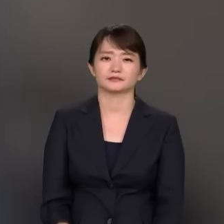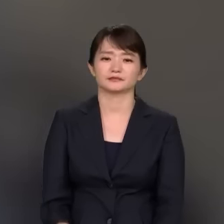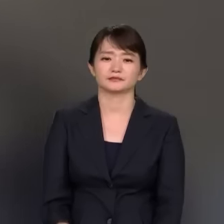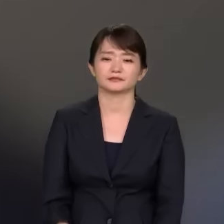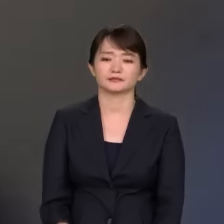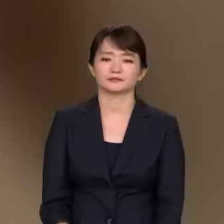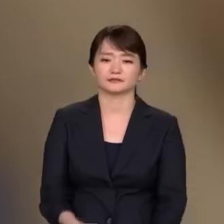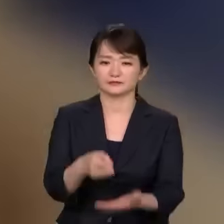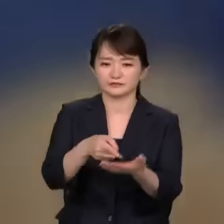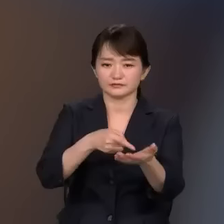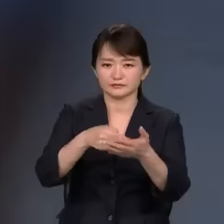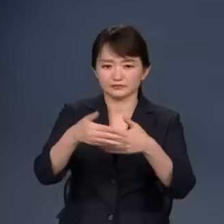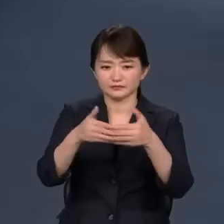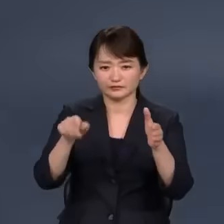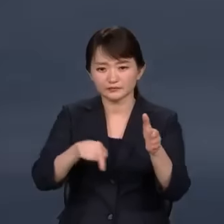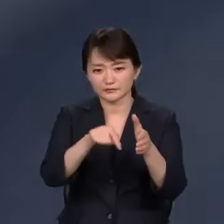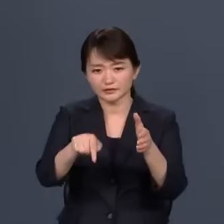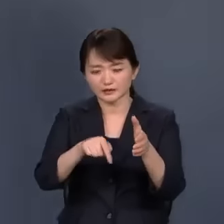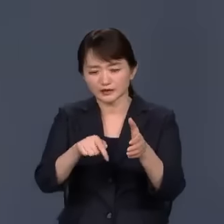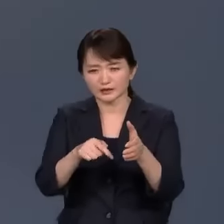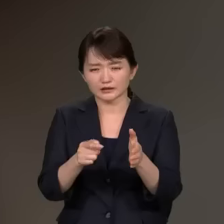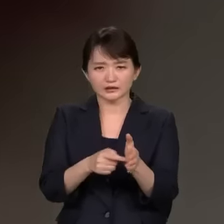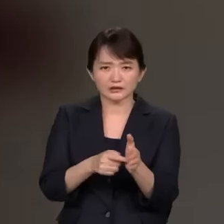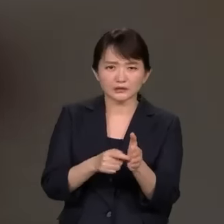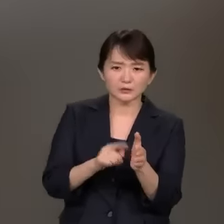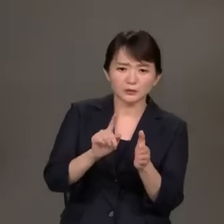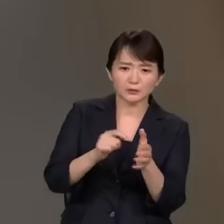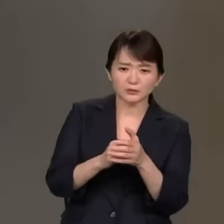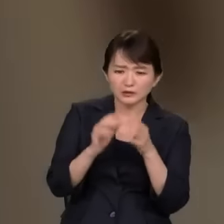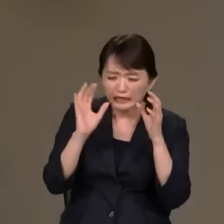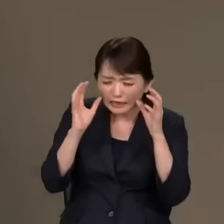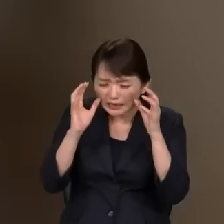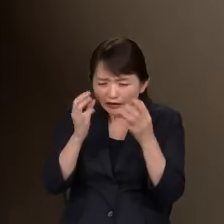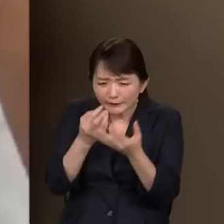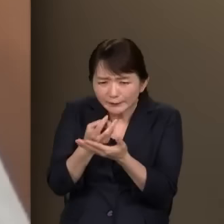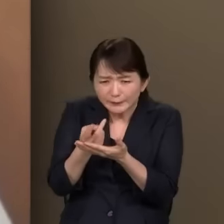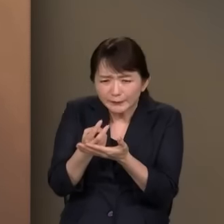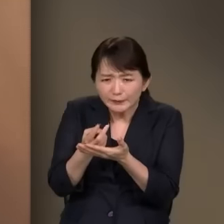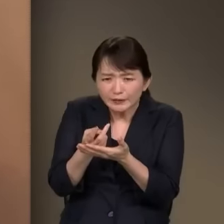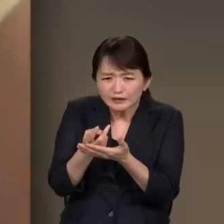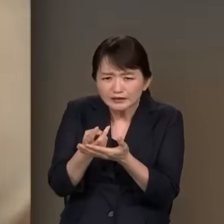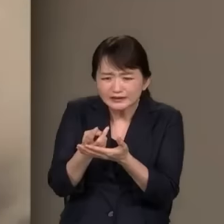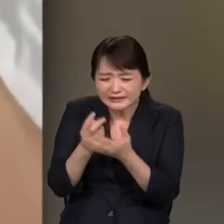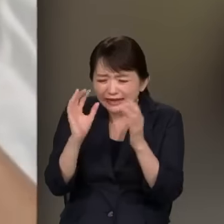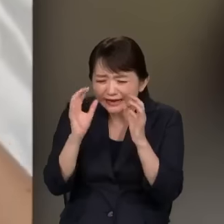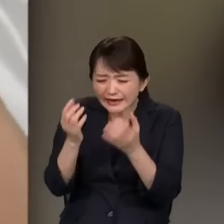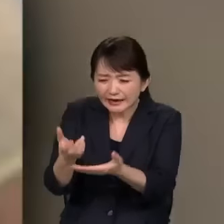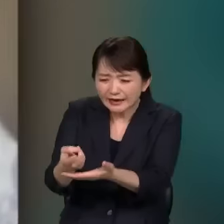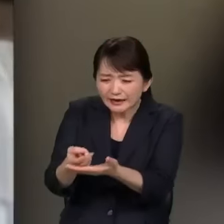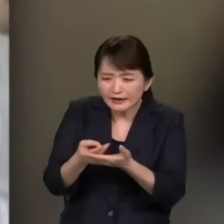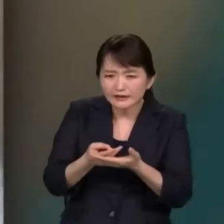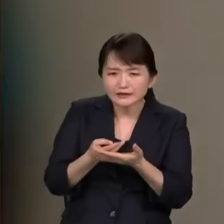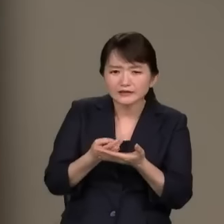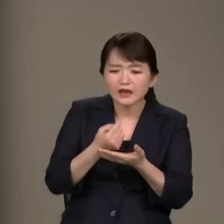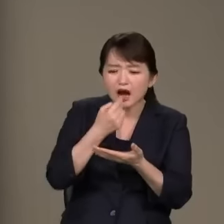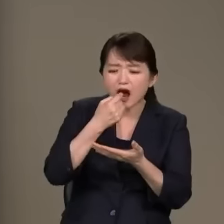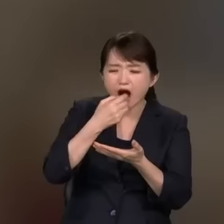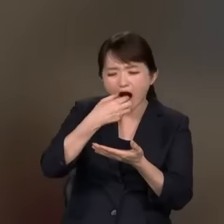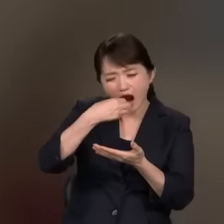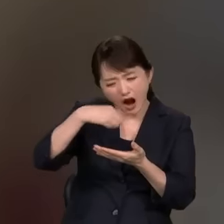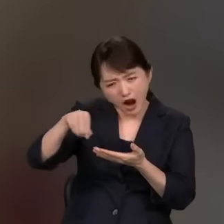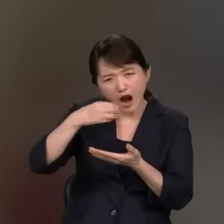수술실 안 공기는 무거웠고 급박했습니다. 작고 꼬물거리는 말 그대로 피덩이. 입에서 이물질을